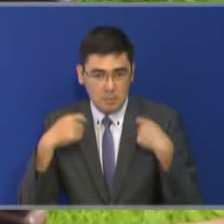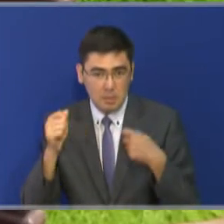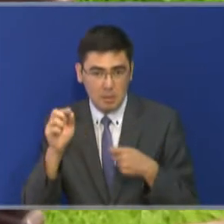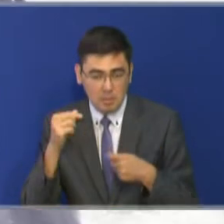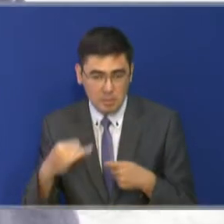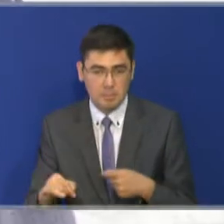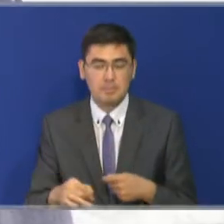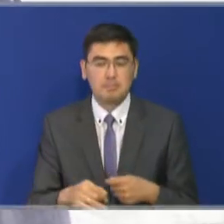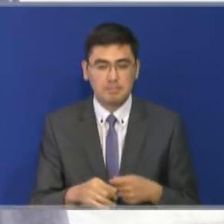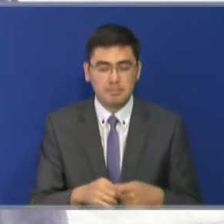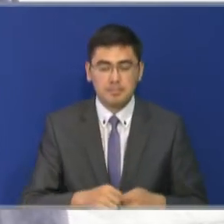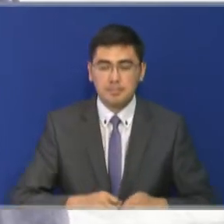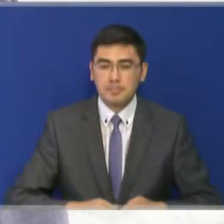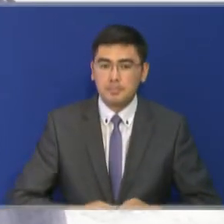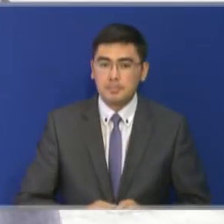государственным праздником.